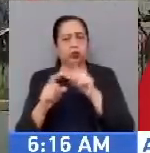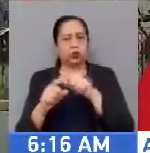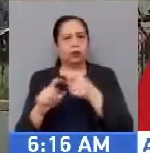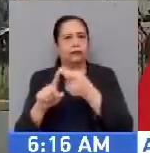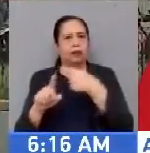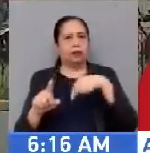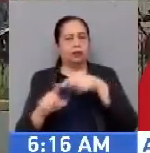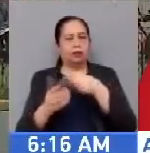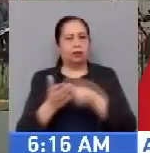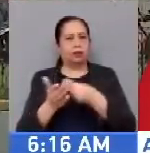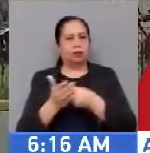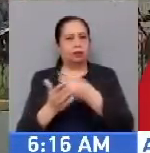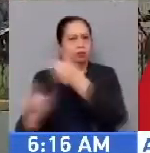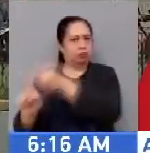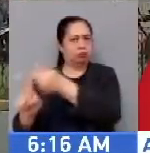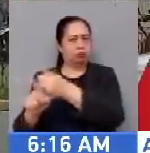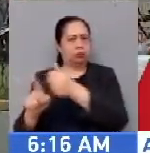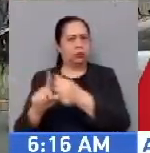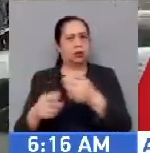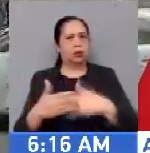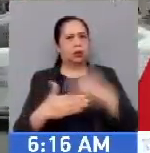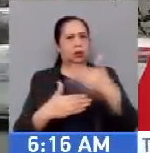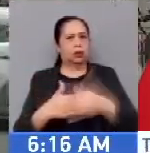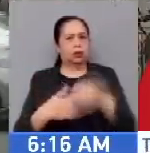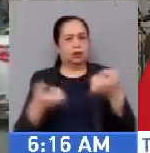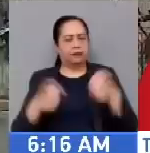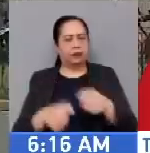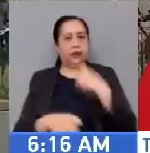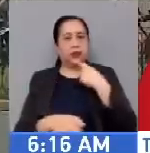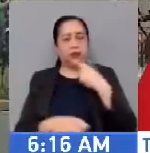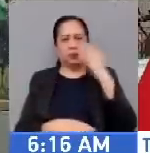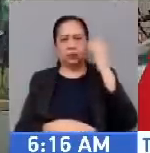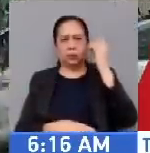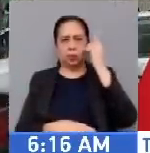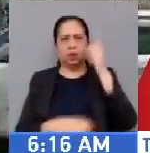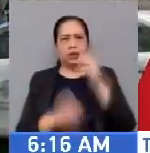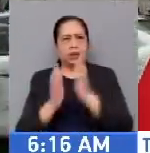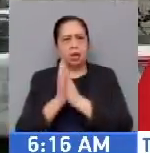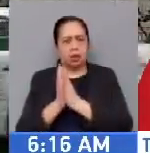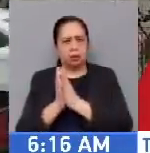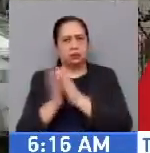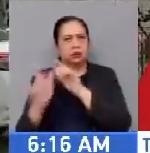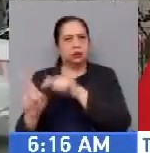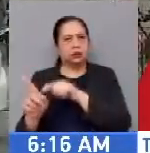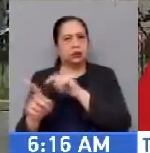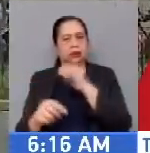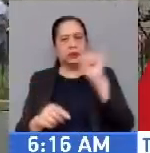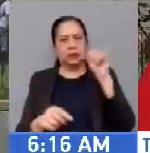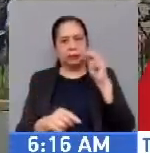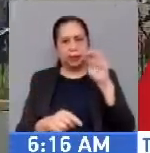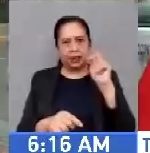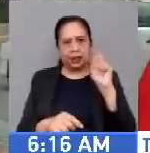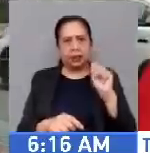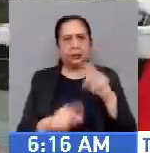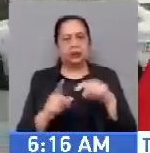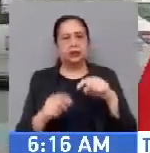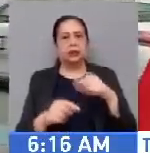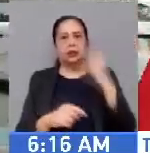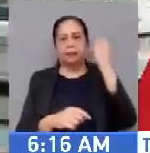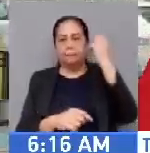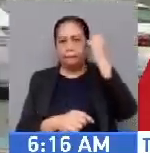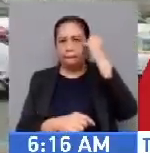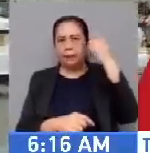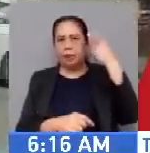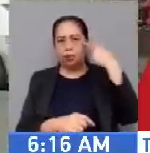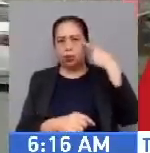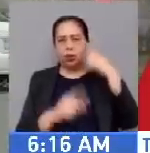sa natitirang mga event. Sabi ni Bulay, hiningi na nga raw ni na Jimenez kay COMELEC Chair Pangarungan ang pag-release ng 15